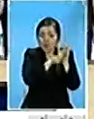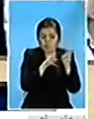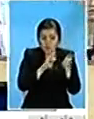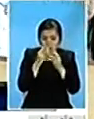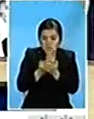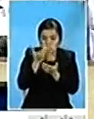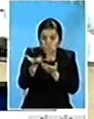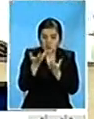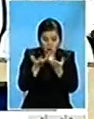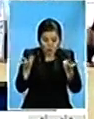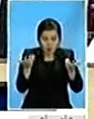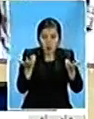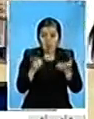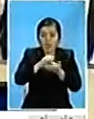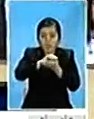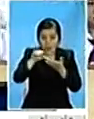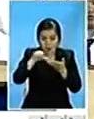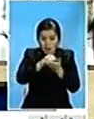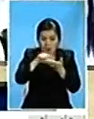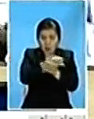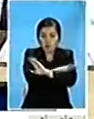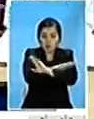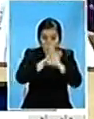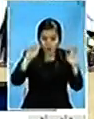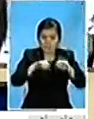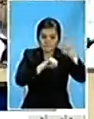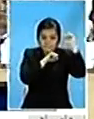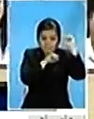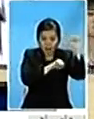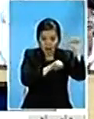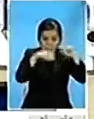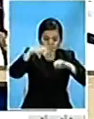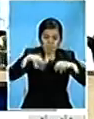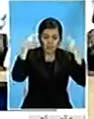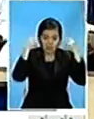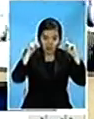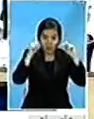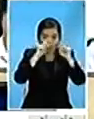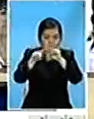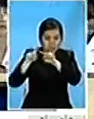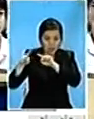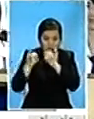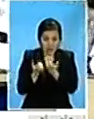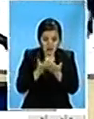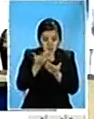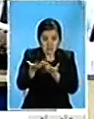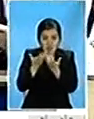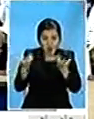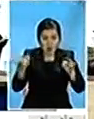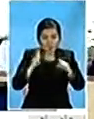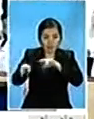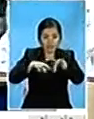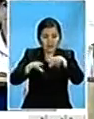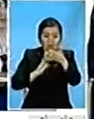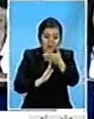างยกเลิกประกาศสำนักนายกรัฐมนตรีเพื่อทำให้การจัดซื้อจัดจ้างดำเนิน